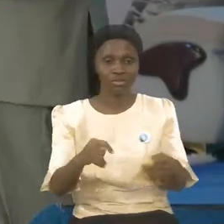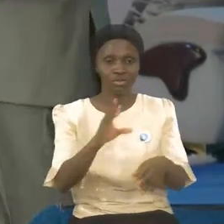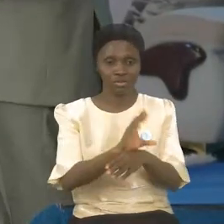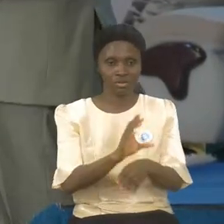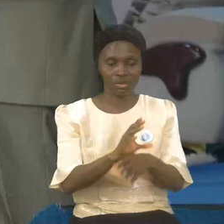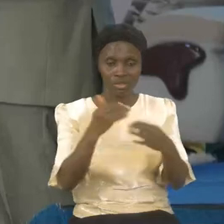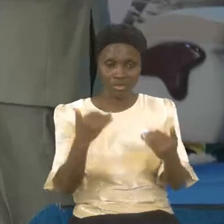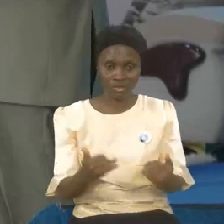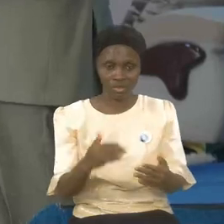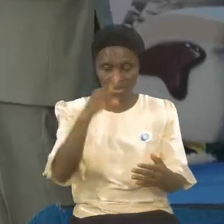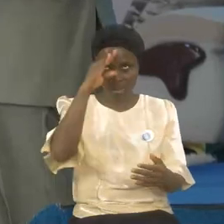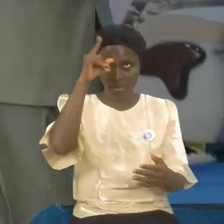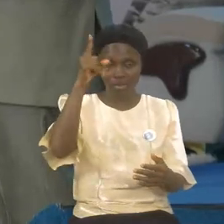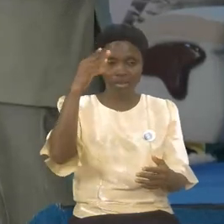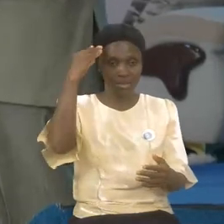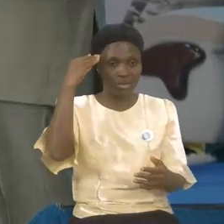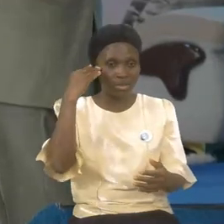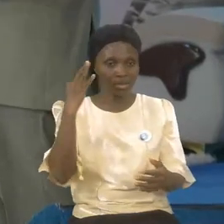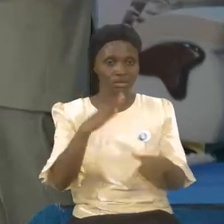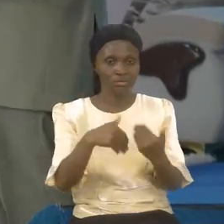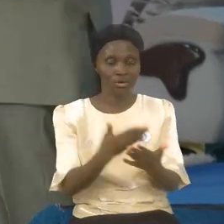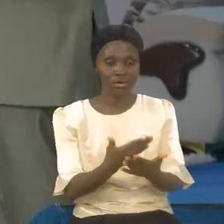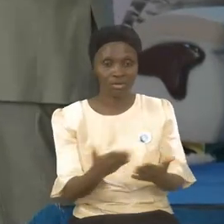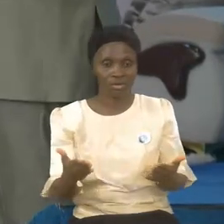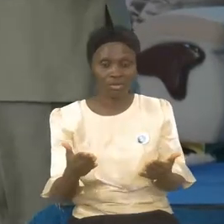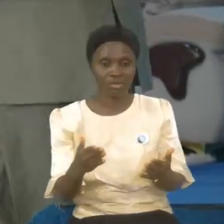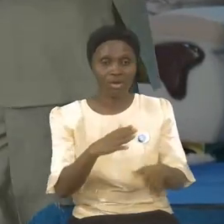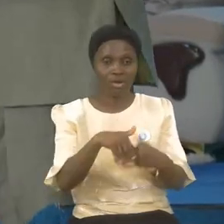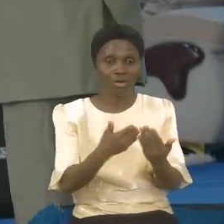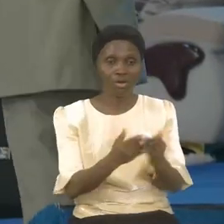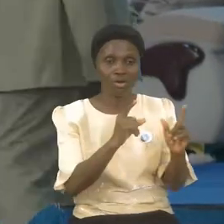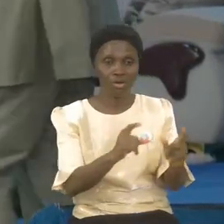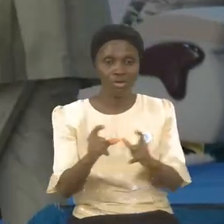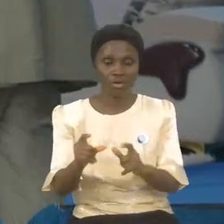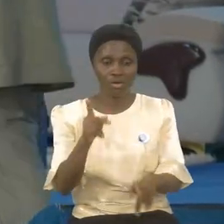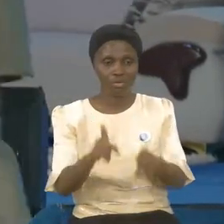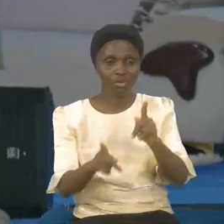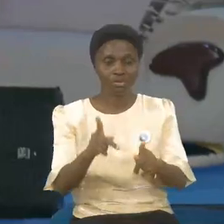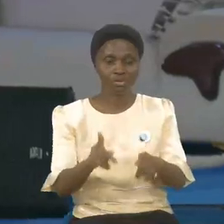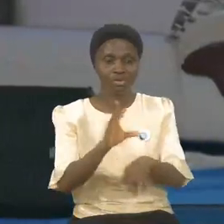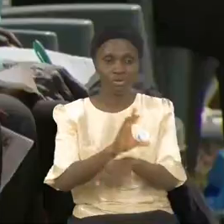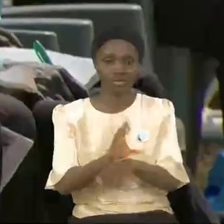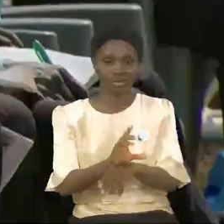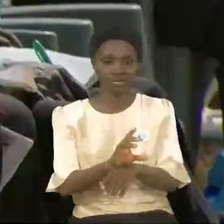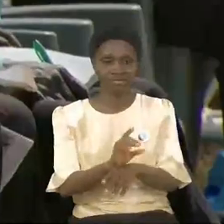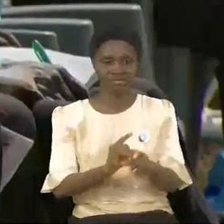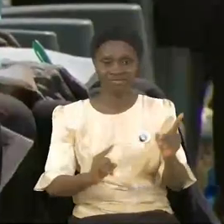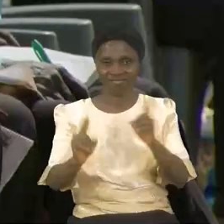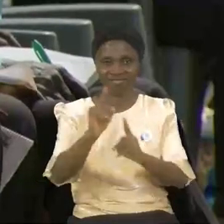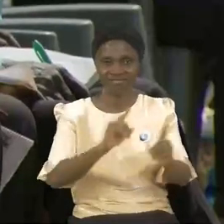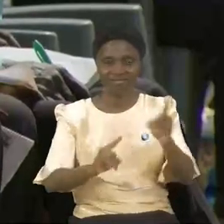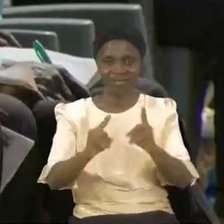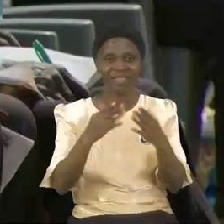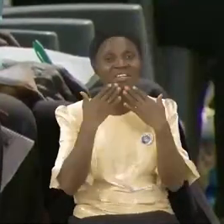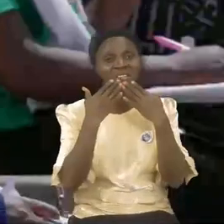alors il est le chef de tout ok son corps la plénitude de celui qui remplit tout en tout